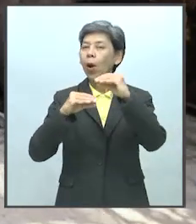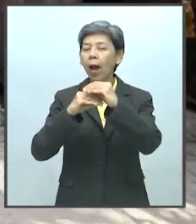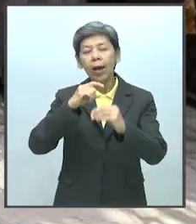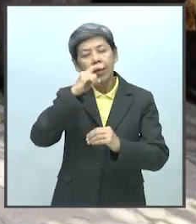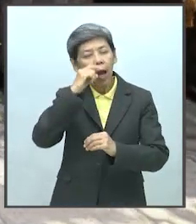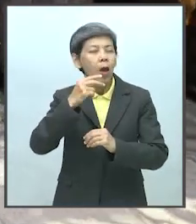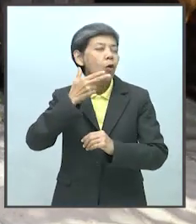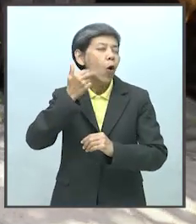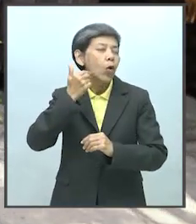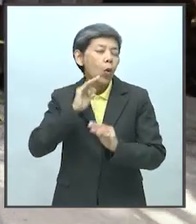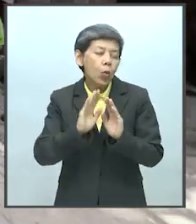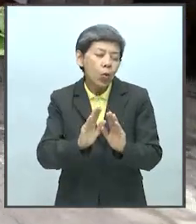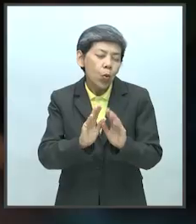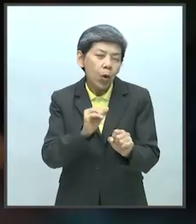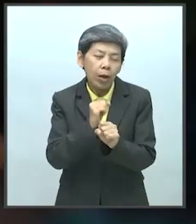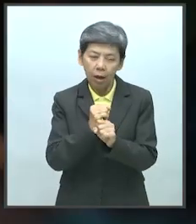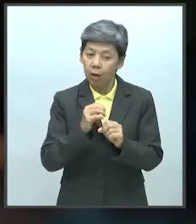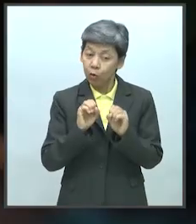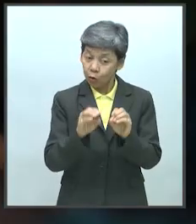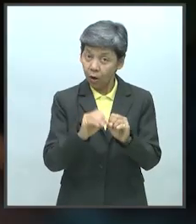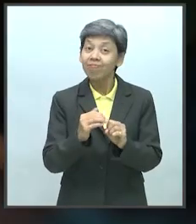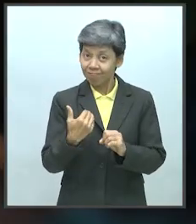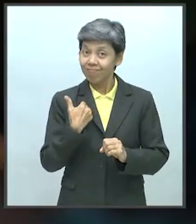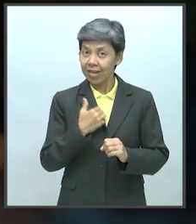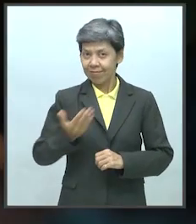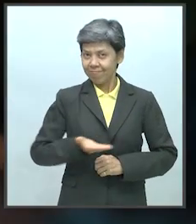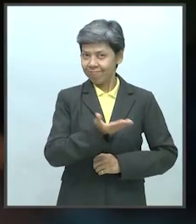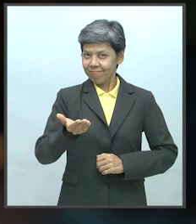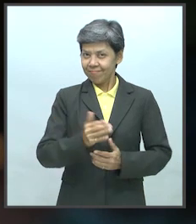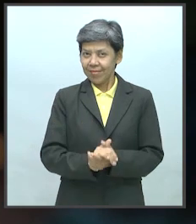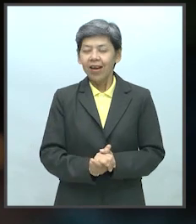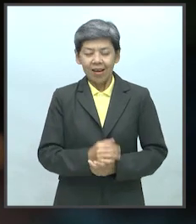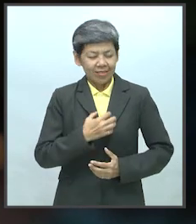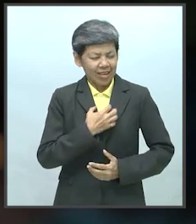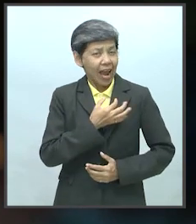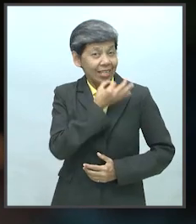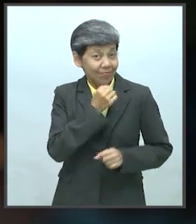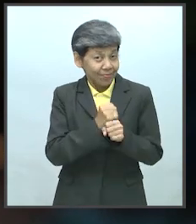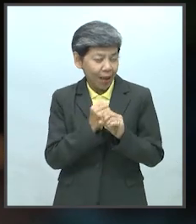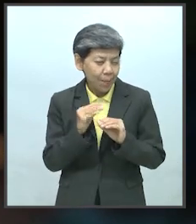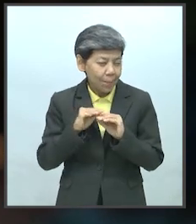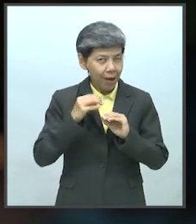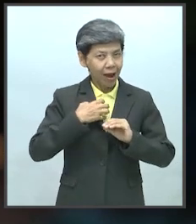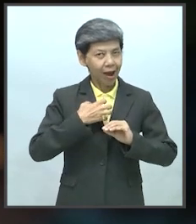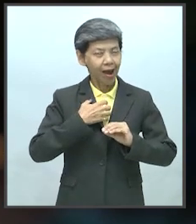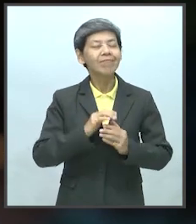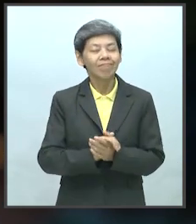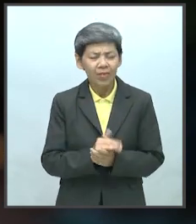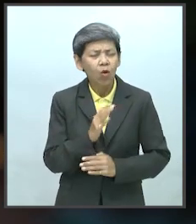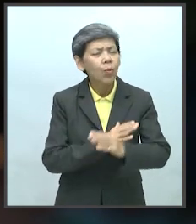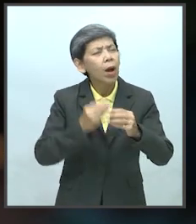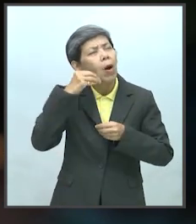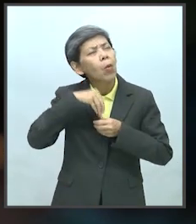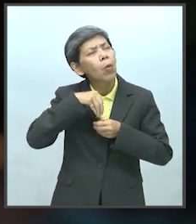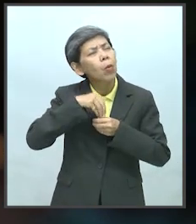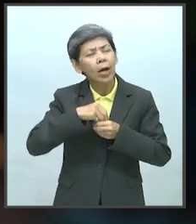โครงการอนุรักษ์ขนมไทยนะคะที่นี่เนี่ยค่ะมีสอนการทำขนมไทยด้วยหากคุณผู้ชมนะคะอยากมีอาชีพเสริมหรือว่าคนพิ